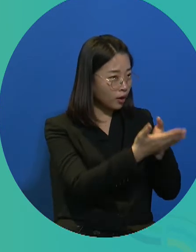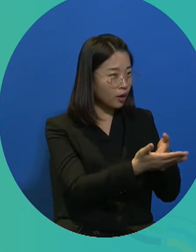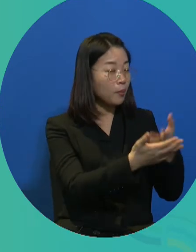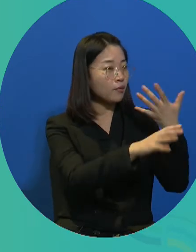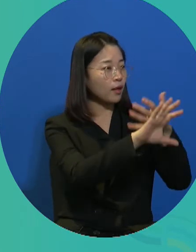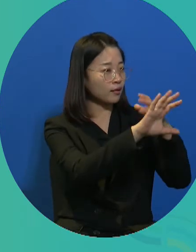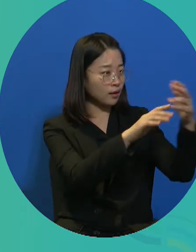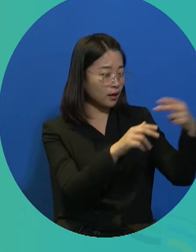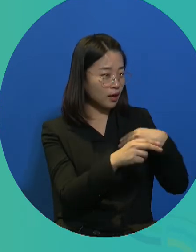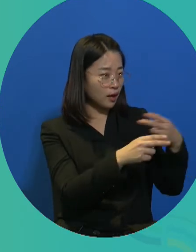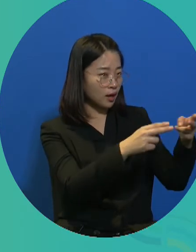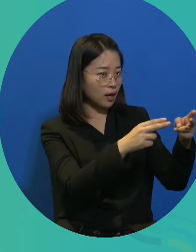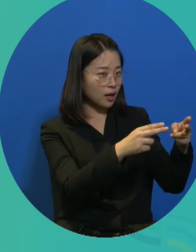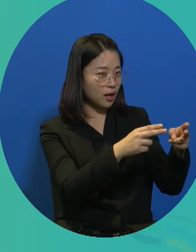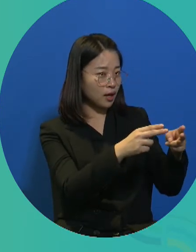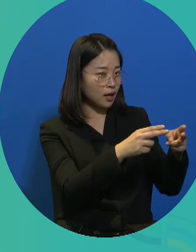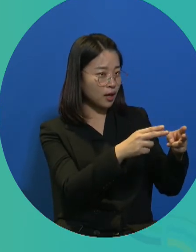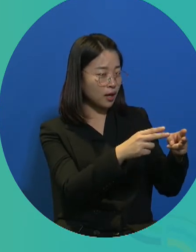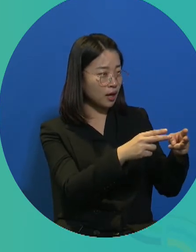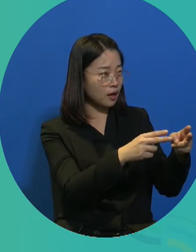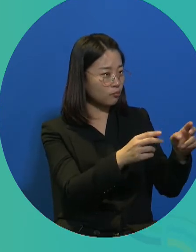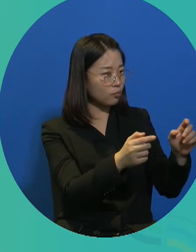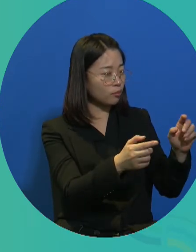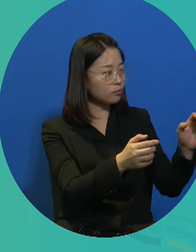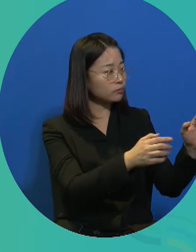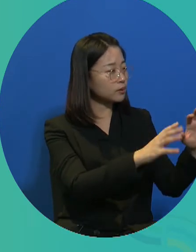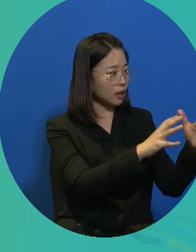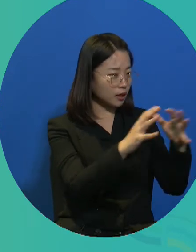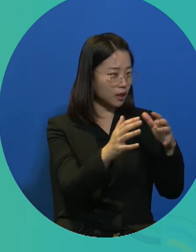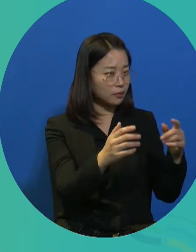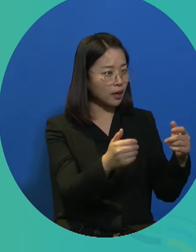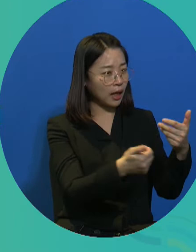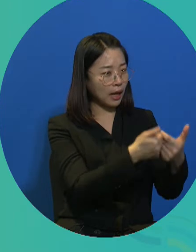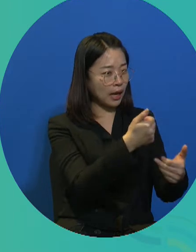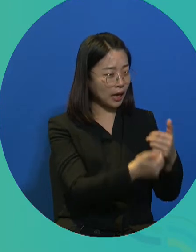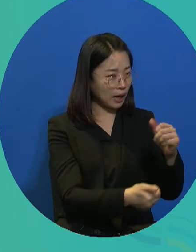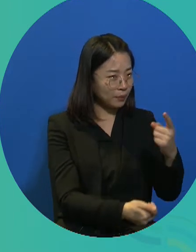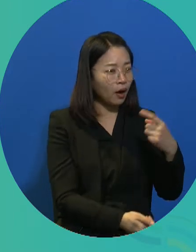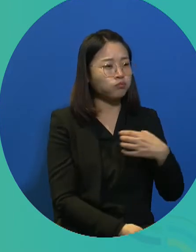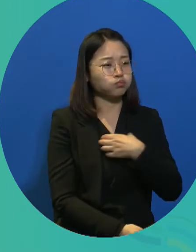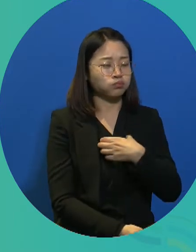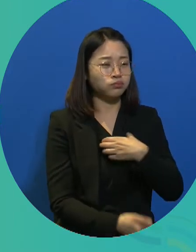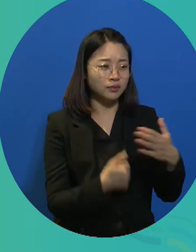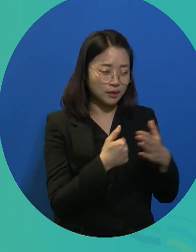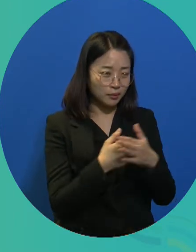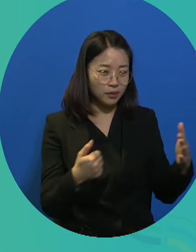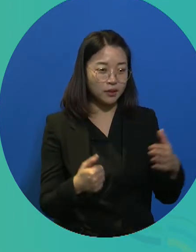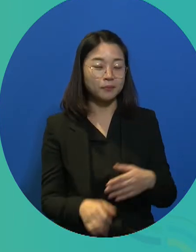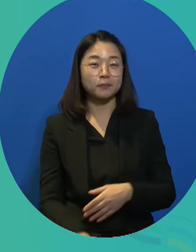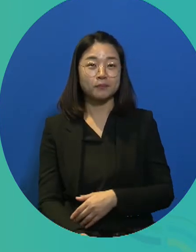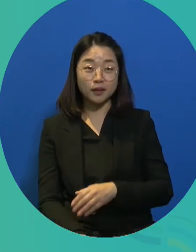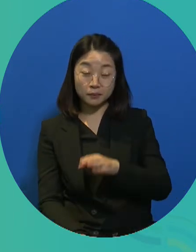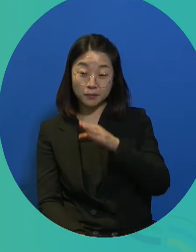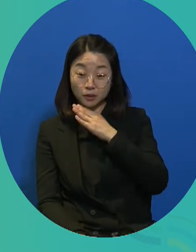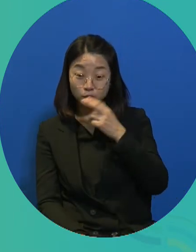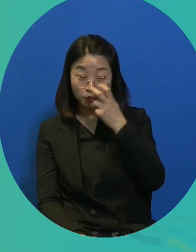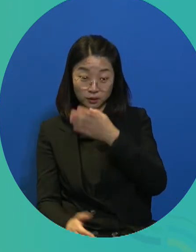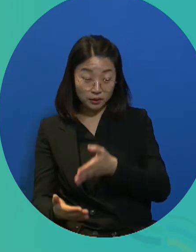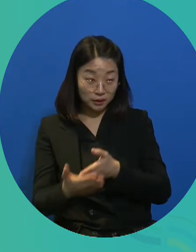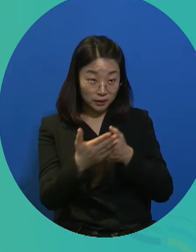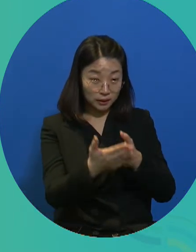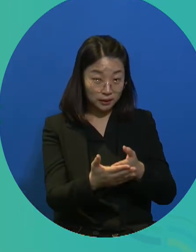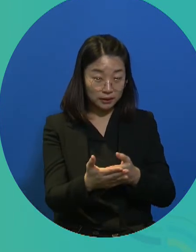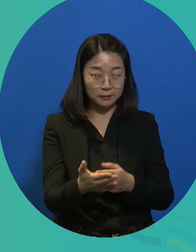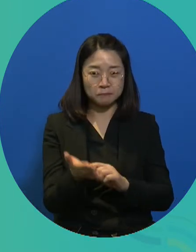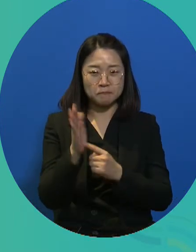문제로 조심스러웠다라는 얘기를 해주셨는데요. 그와 같이 직권조사는 비공개로 진행이